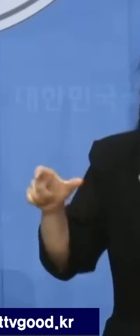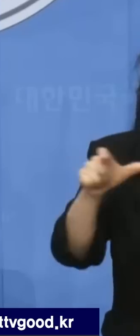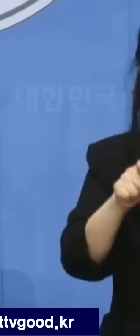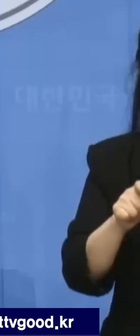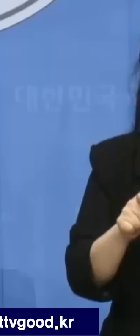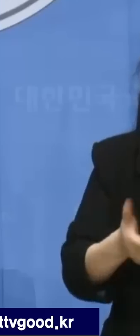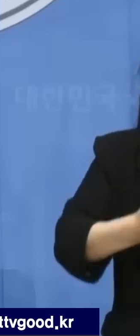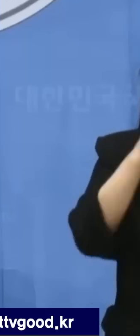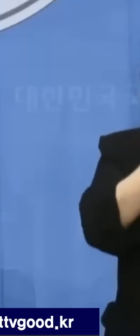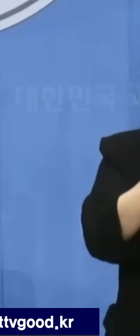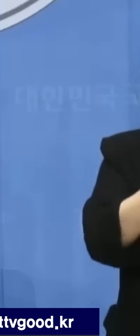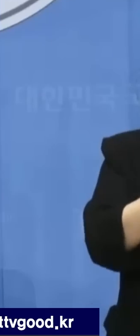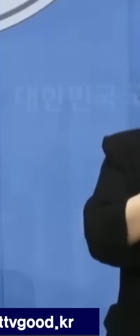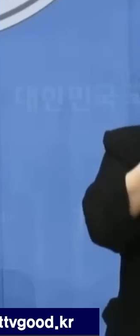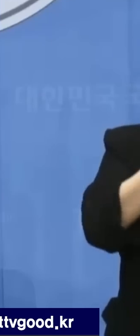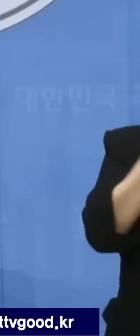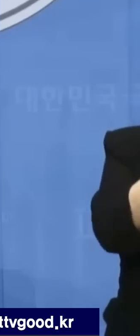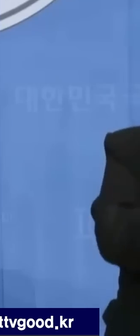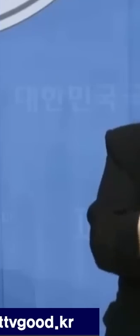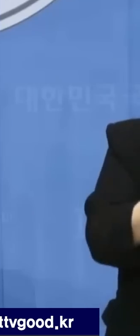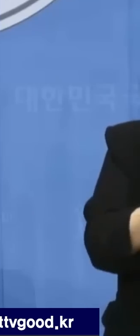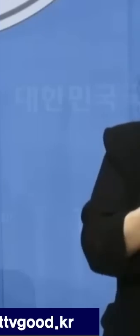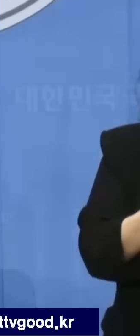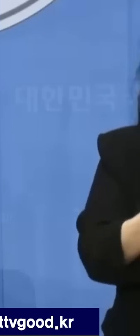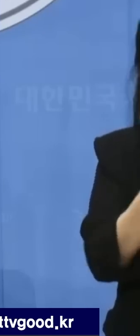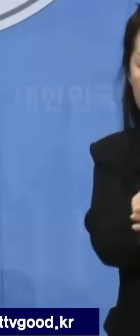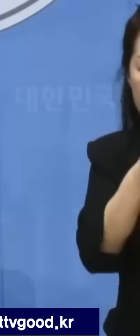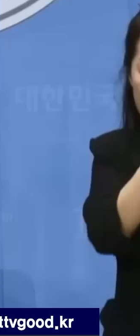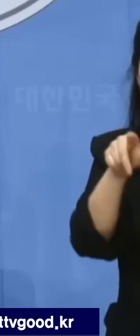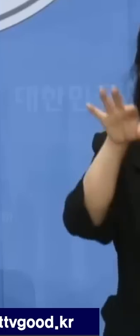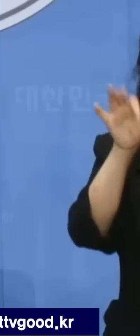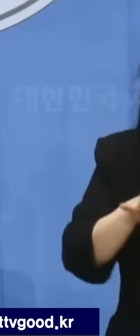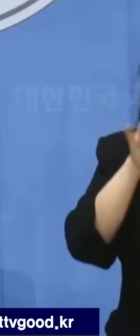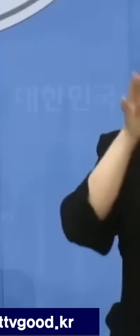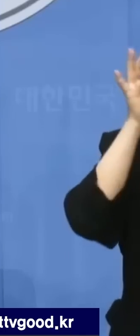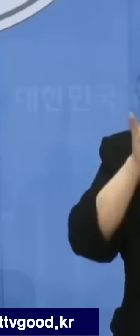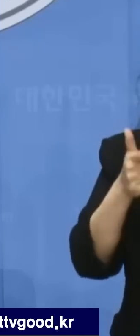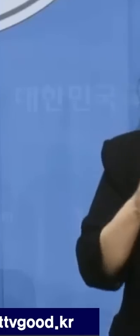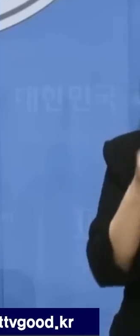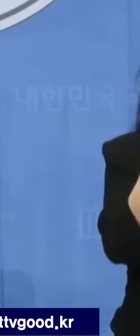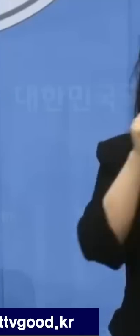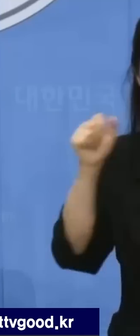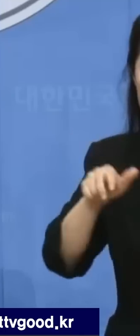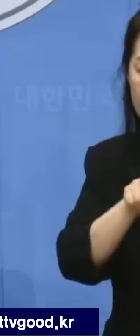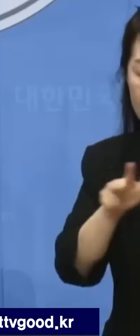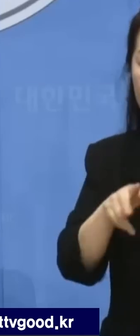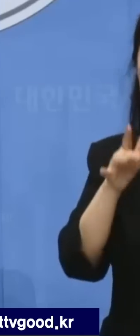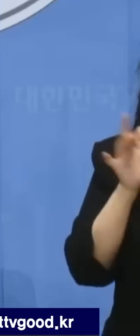상설기구화하겠습니다. 당 주요 회의에서도 보수신문을 스크랩해서 보는 것이 아니라 SNS 동향의